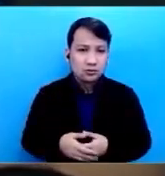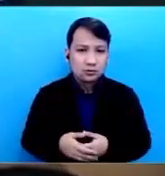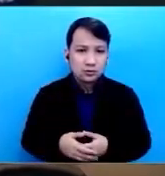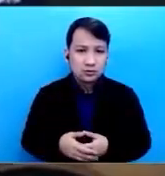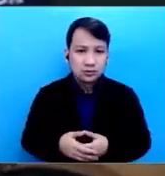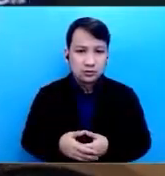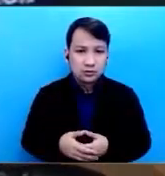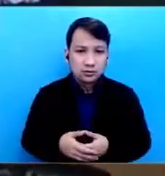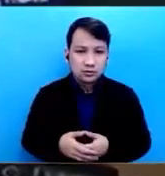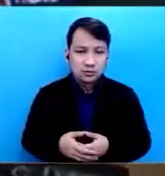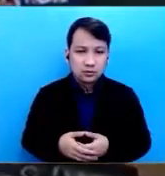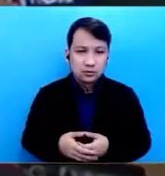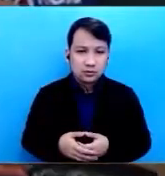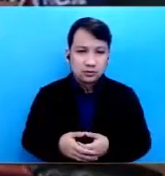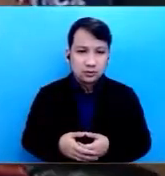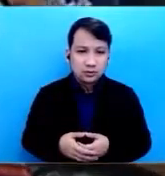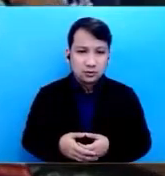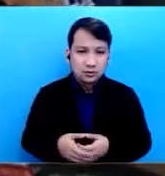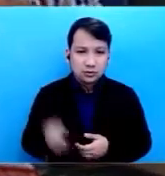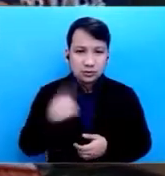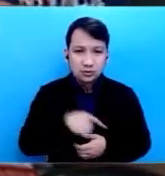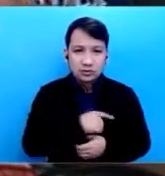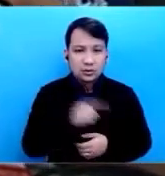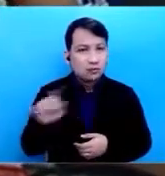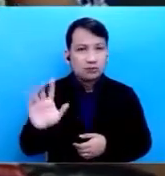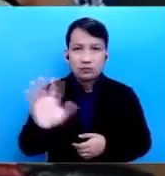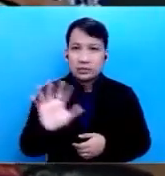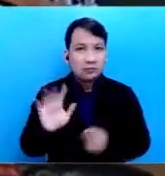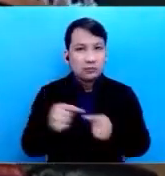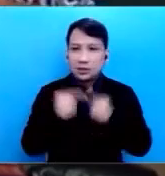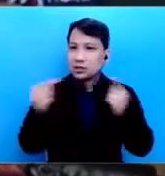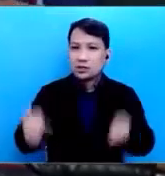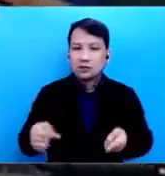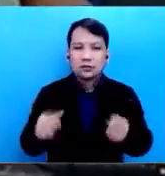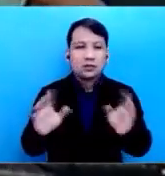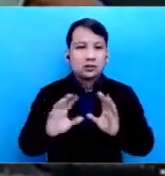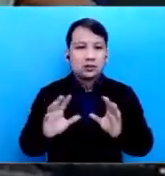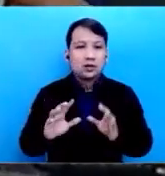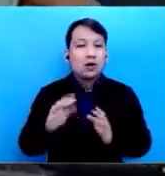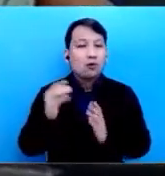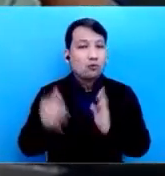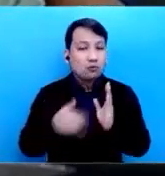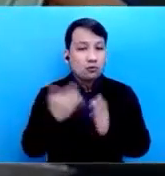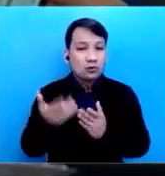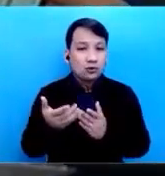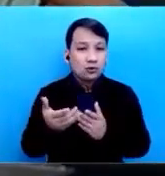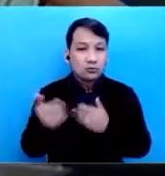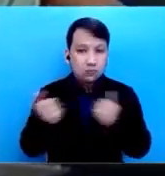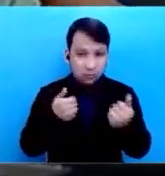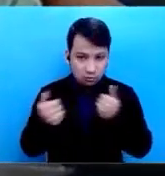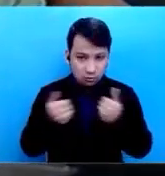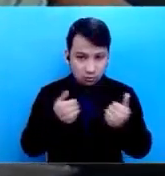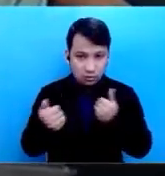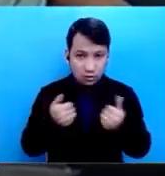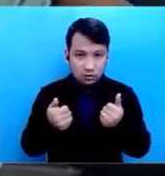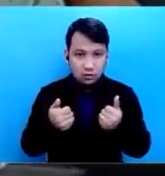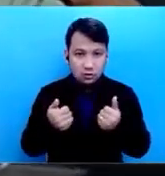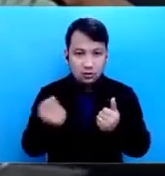Remember, we are not enemies. We are just competing with each